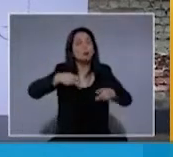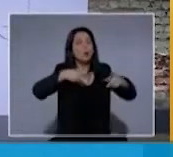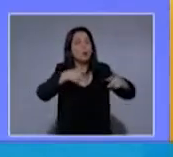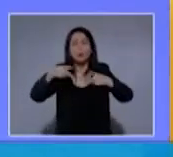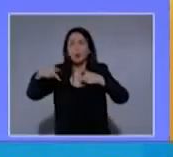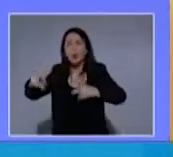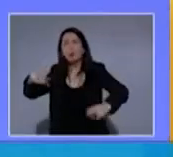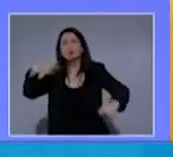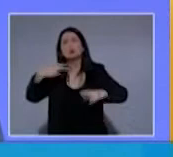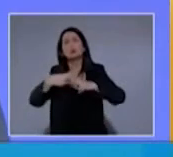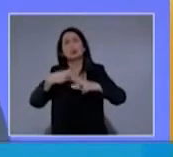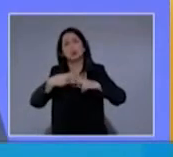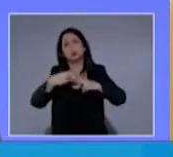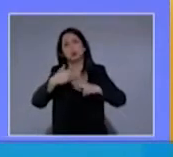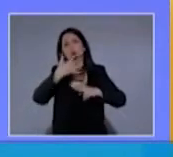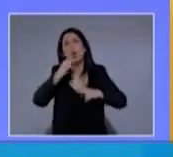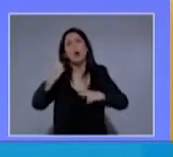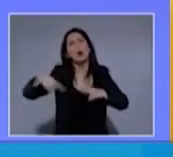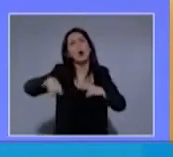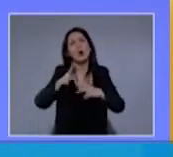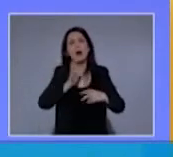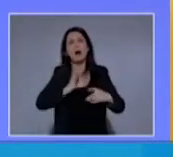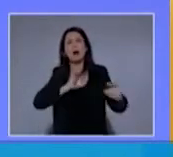τα σφαγεία. Αυτή τη στιγμή